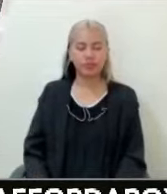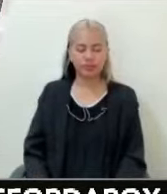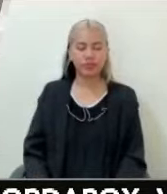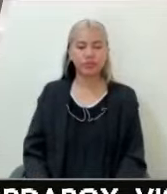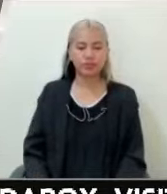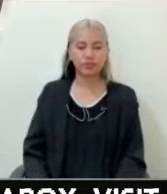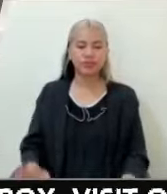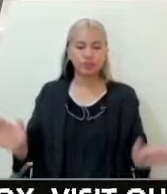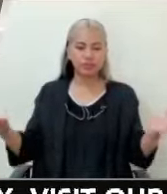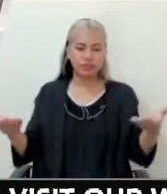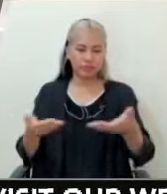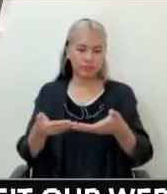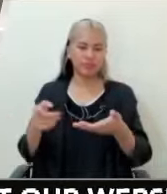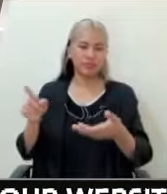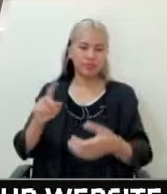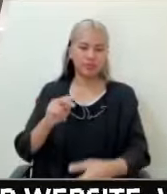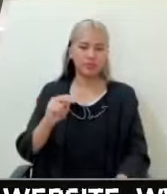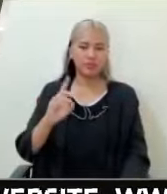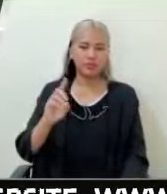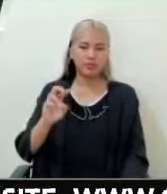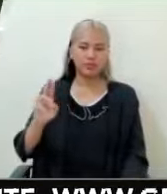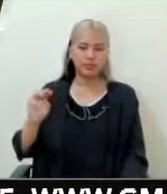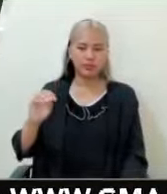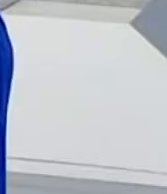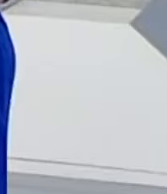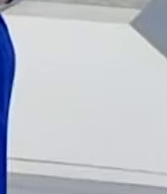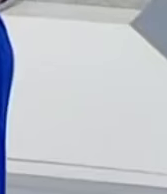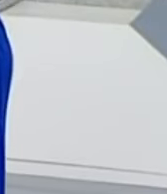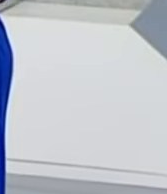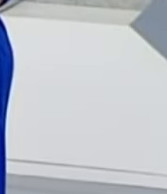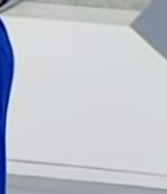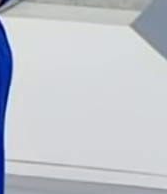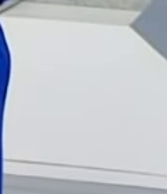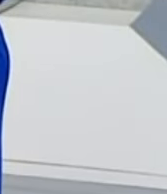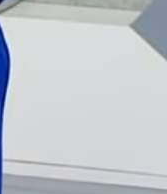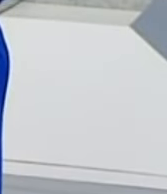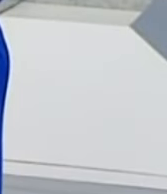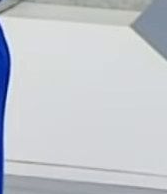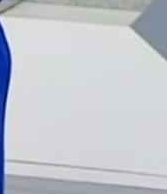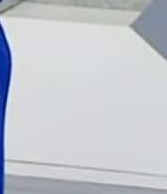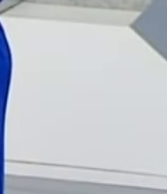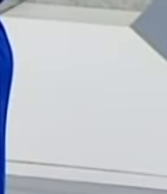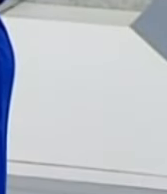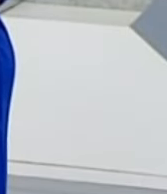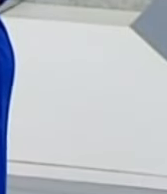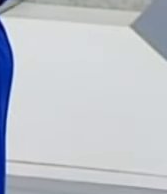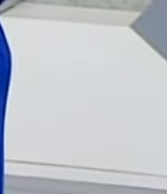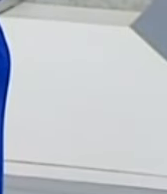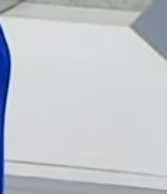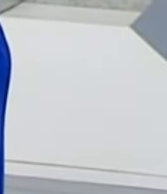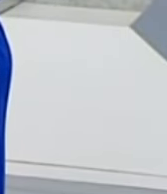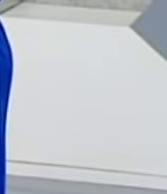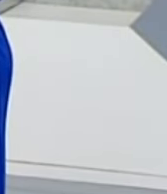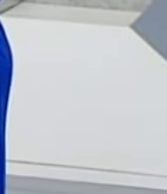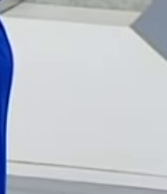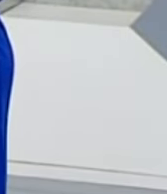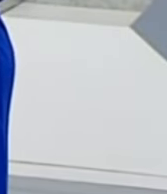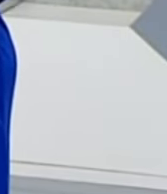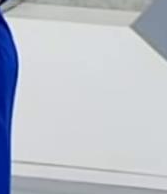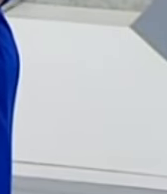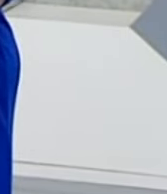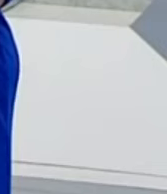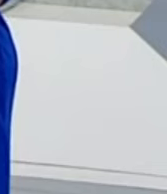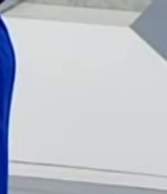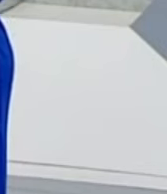castillana MD rmo head John deis kapuso para sa mga maiinit na balita subscribe sa GMA